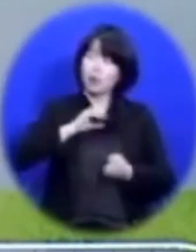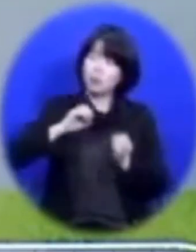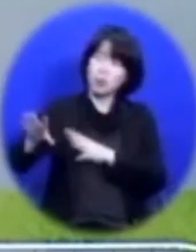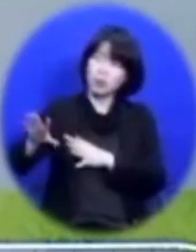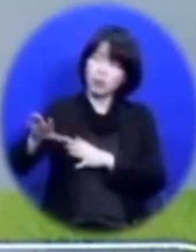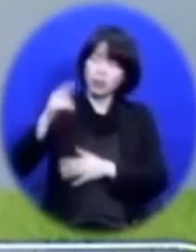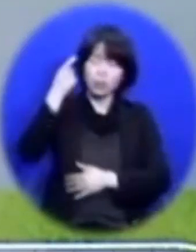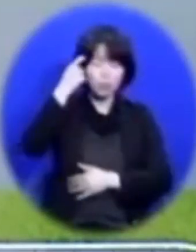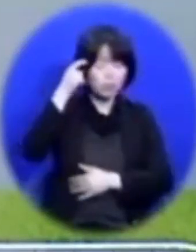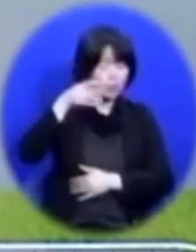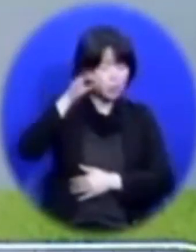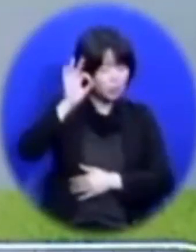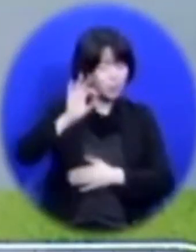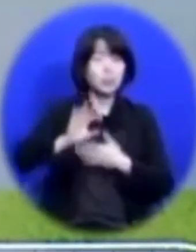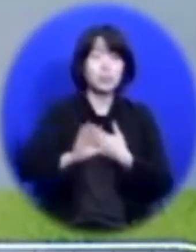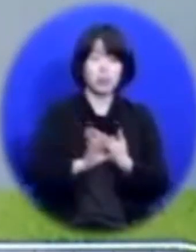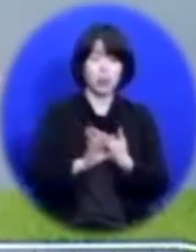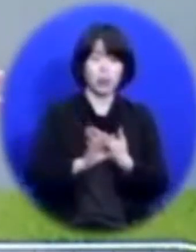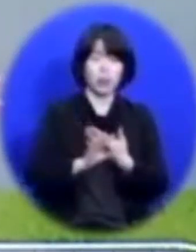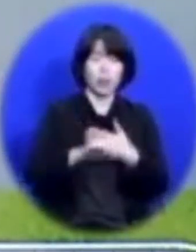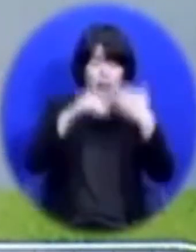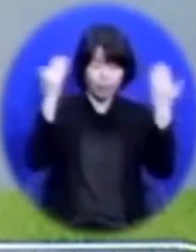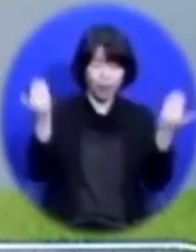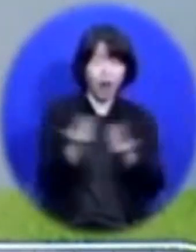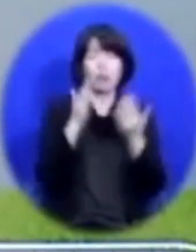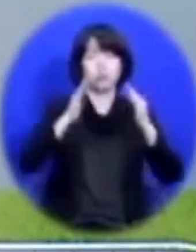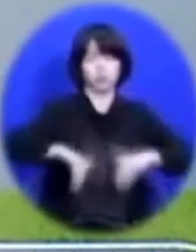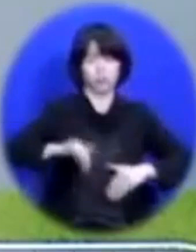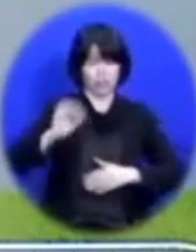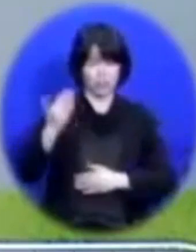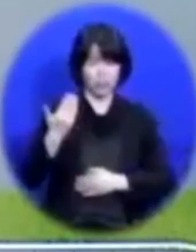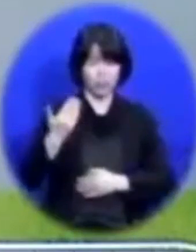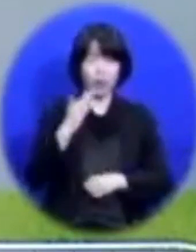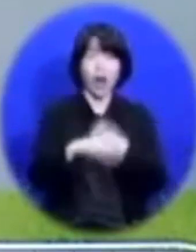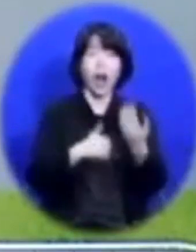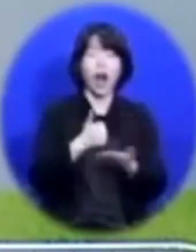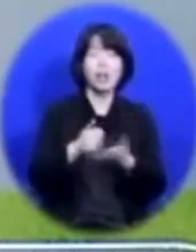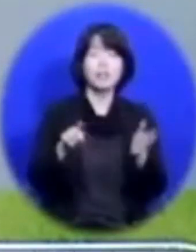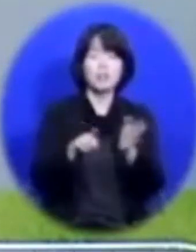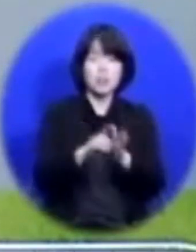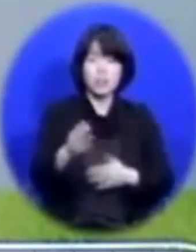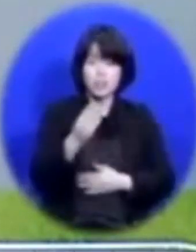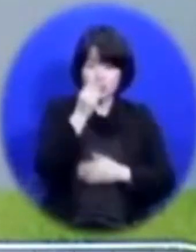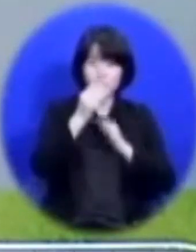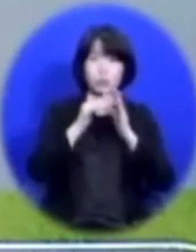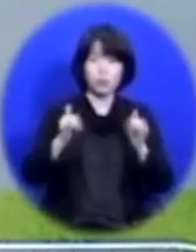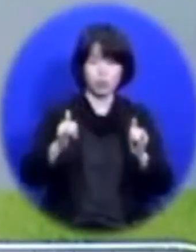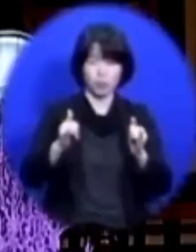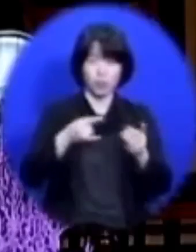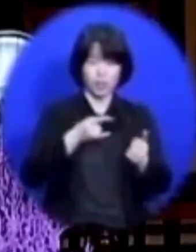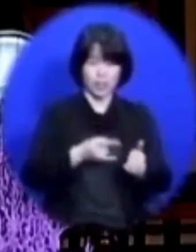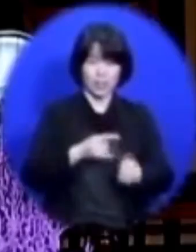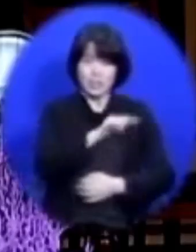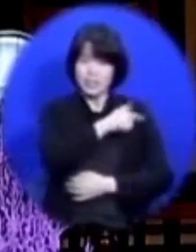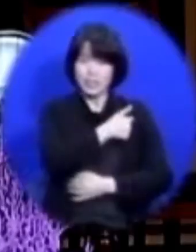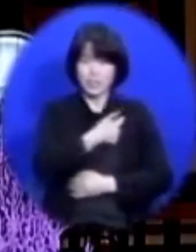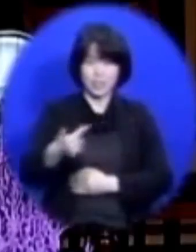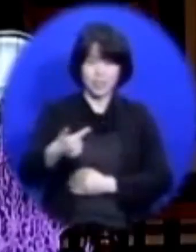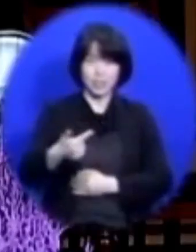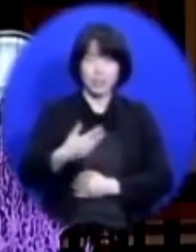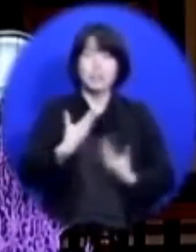?"라고생각하는순간 모든것이무너져내립니다.신앙인들에게있어 이것은가장끔찍한절망이다.